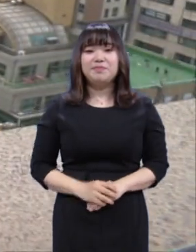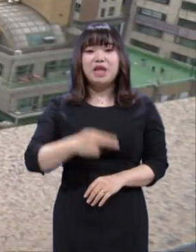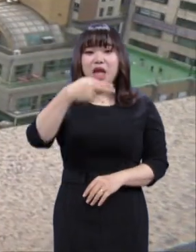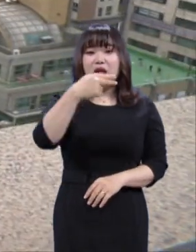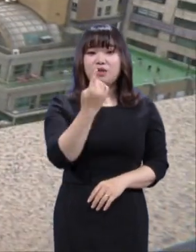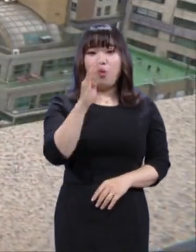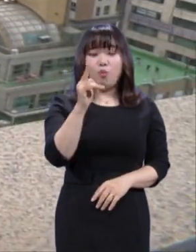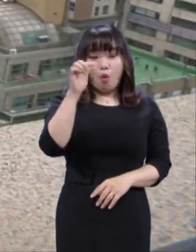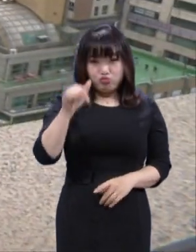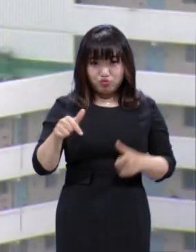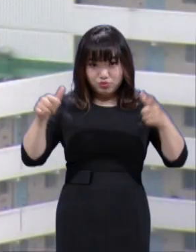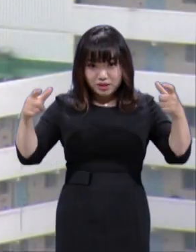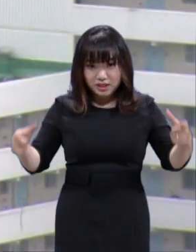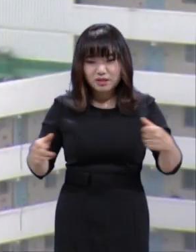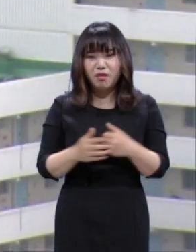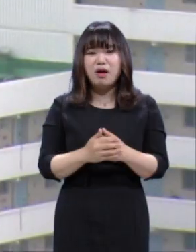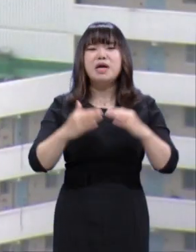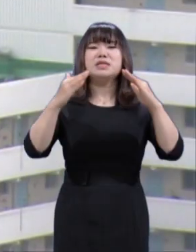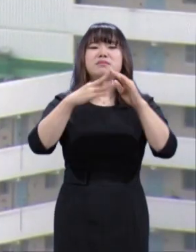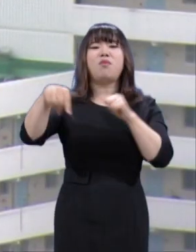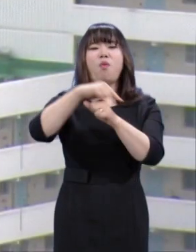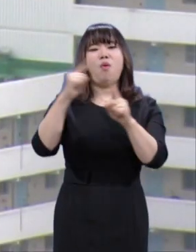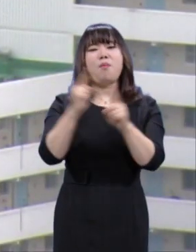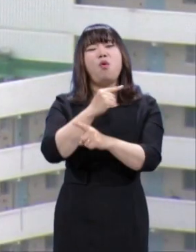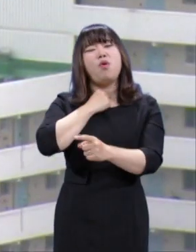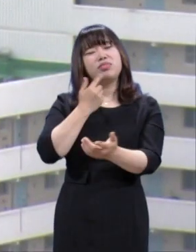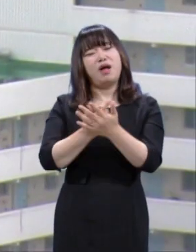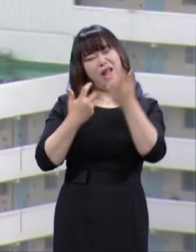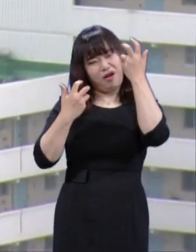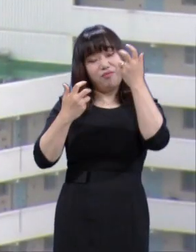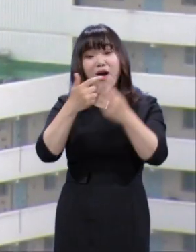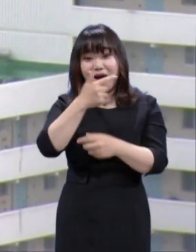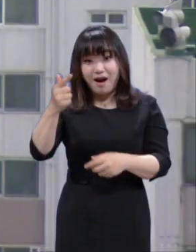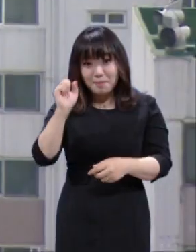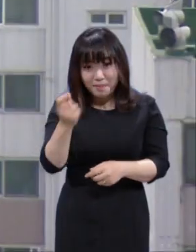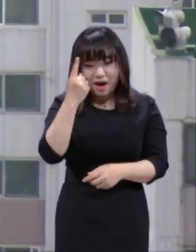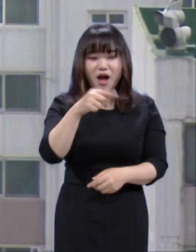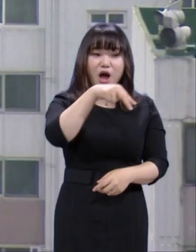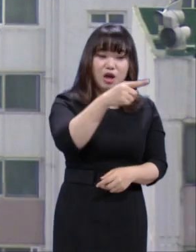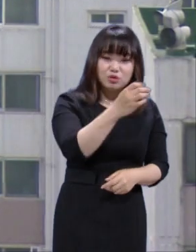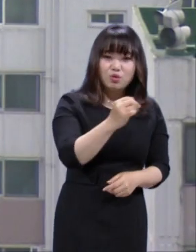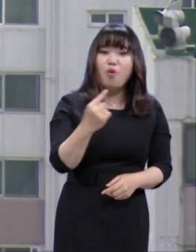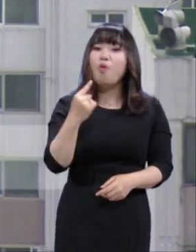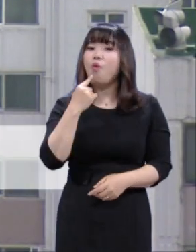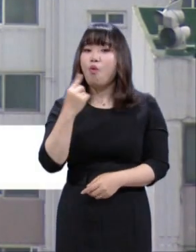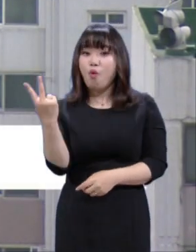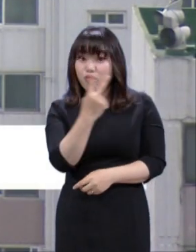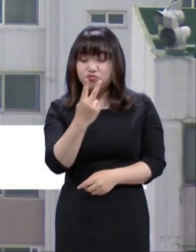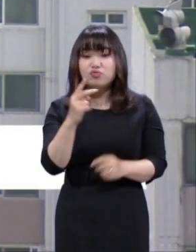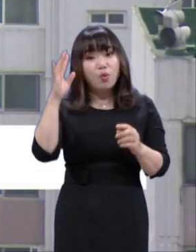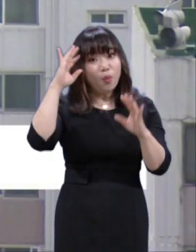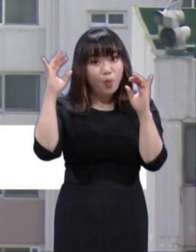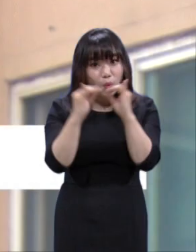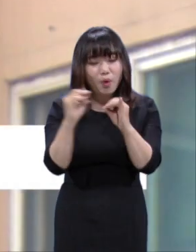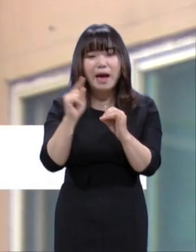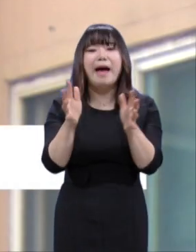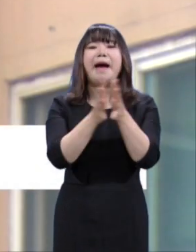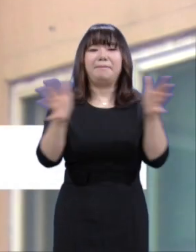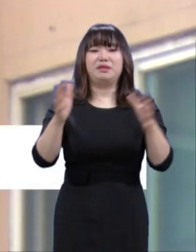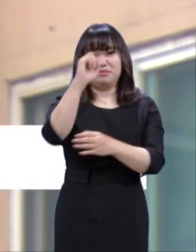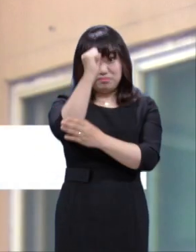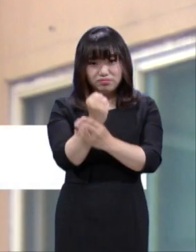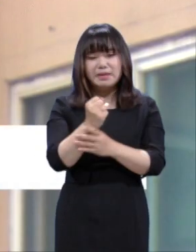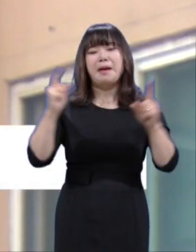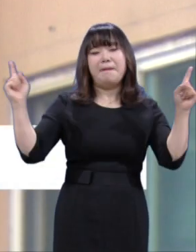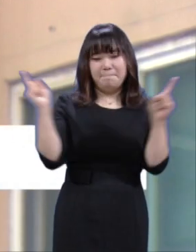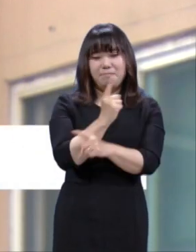도봉구는 주거환경 개선에 대한 요구가 큰 만큼 송영길, 오세훈 두 후보 모두 노후아파트 재건축이라는 공통된